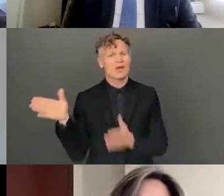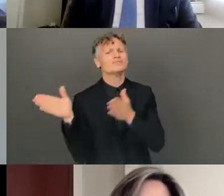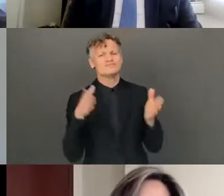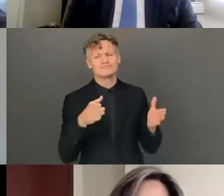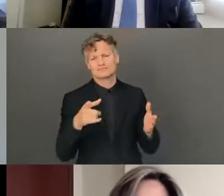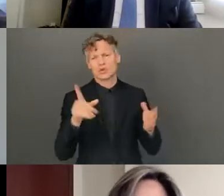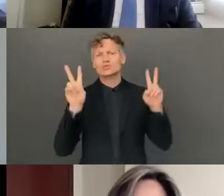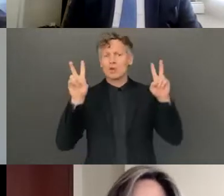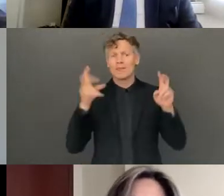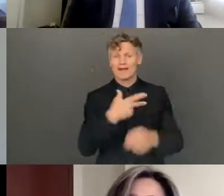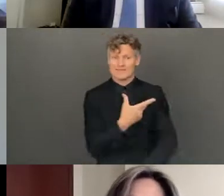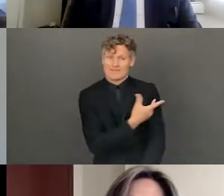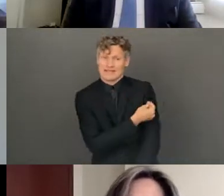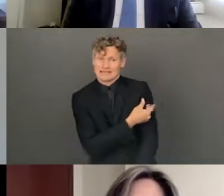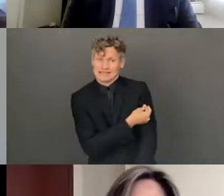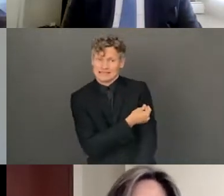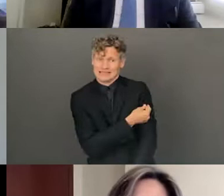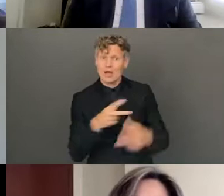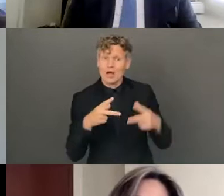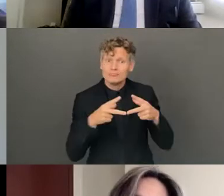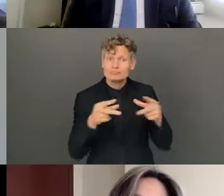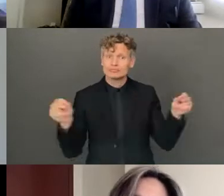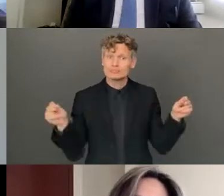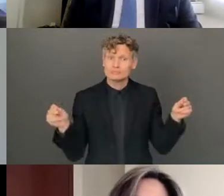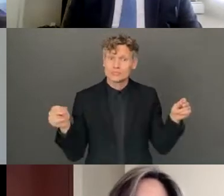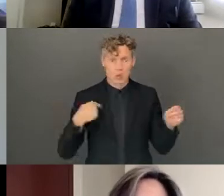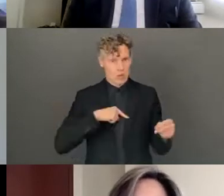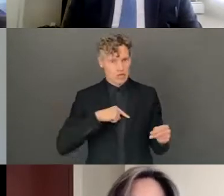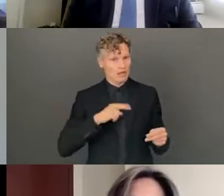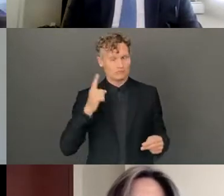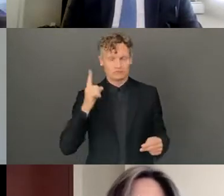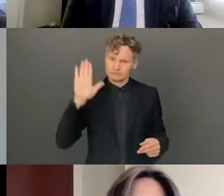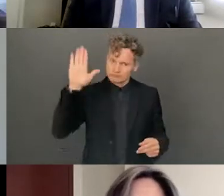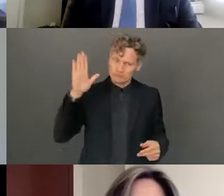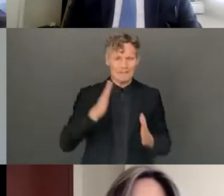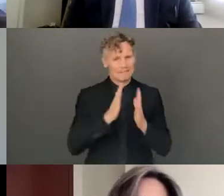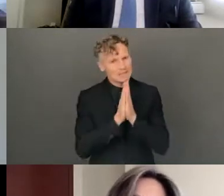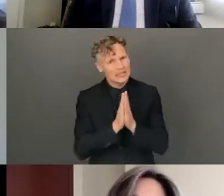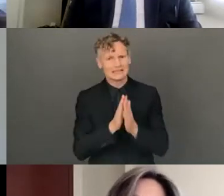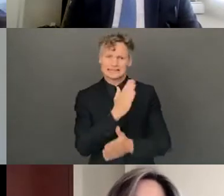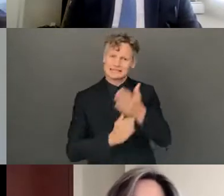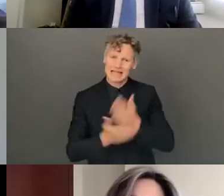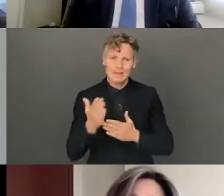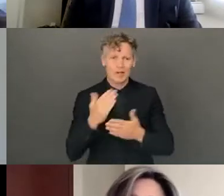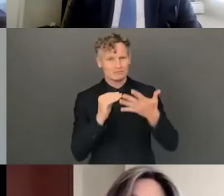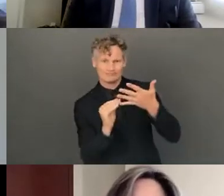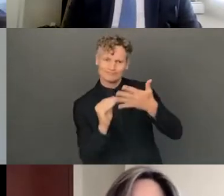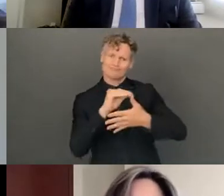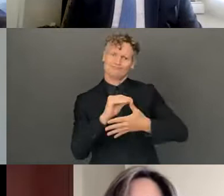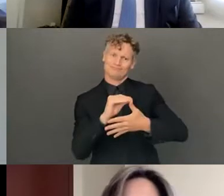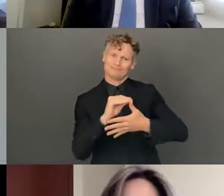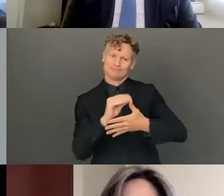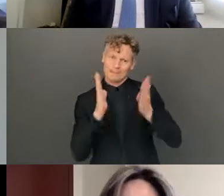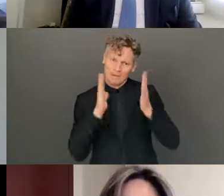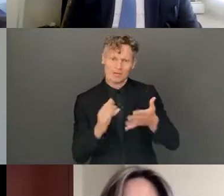vaccins. On appelle à ce que les personnes handicapées aient un accès prioritaire aux vaccinations. Nous nous demandons de manière forte